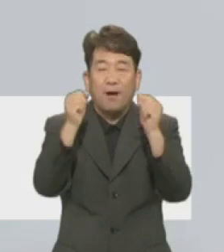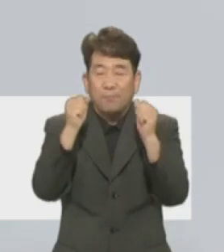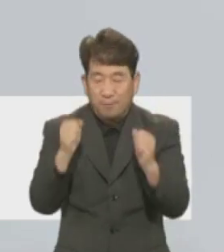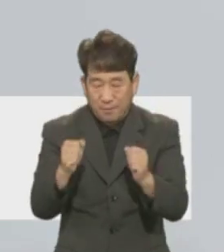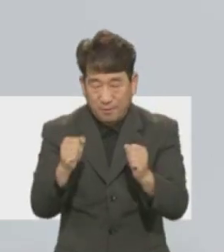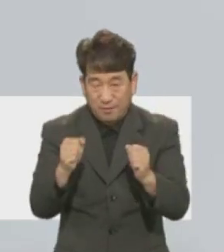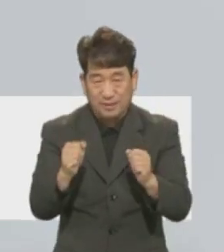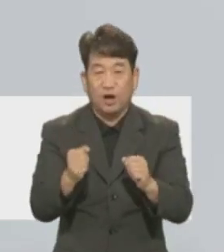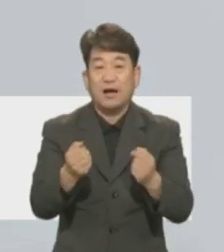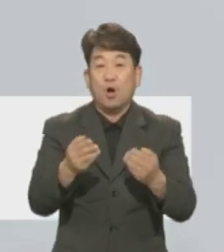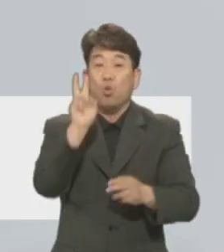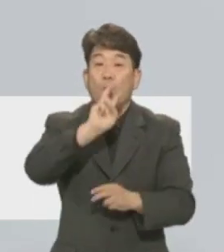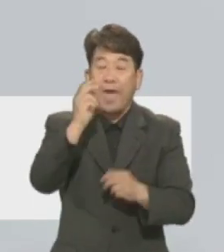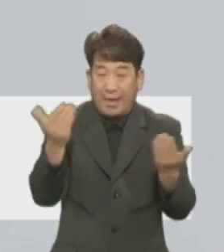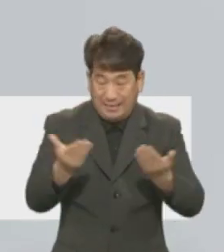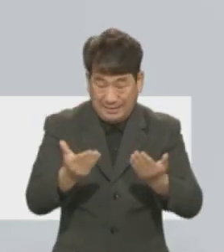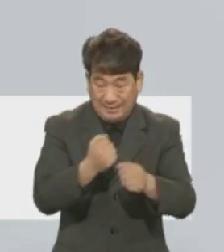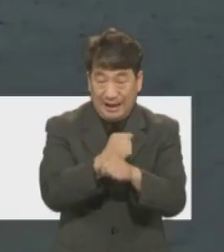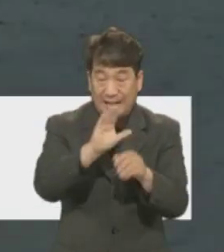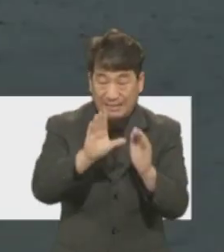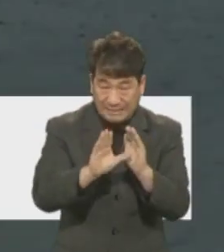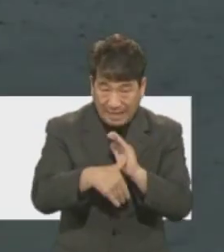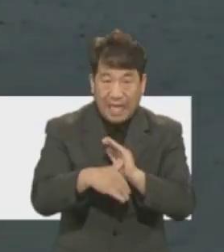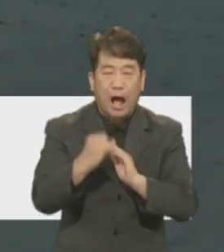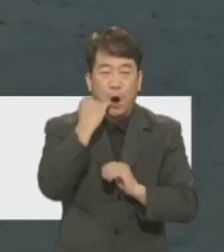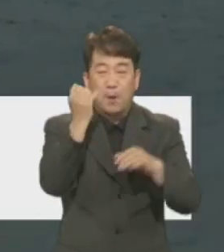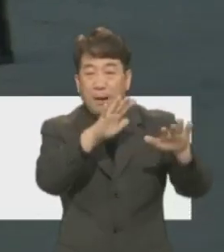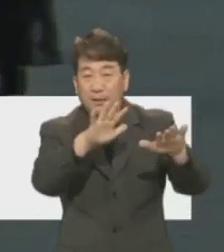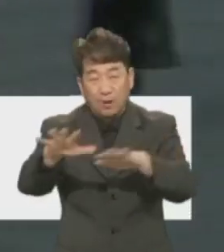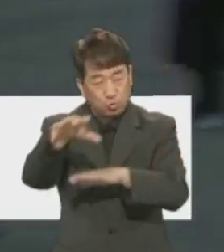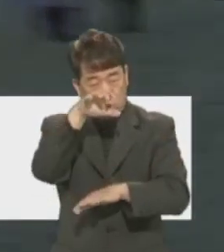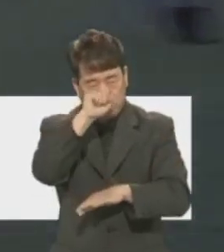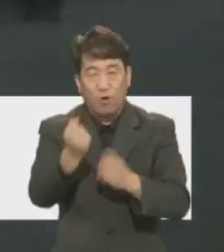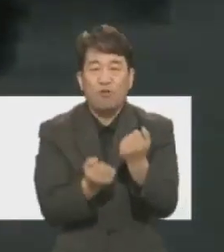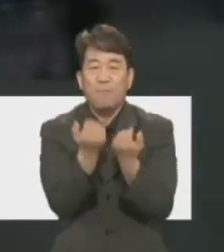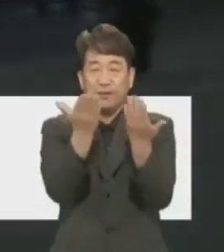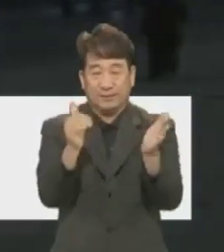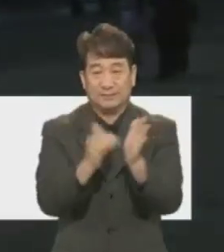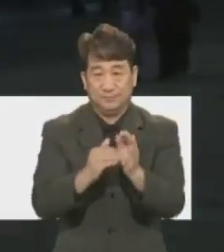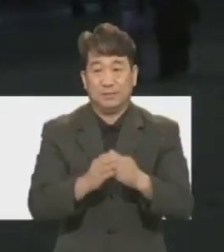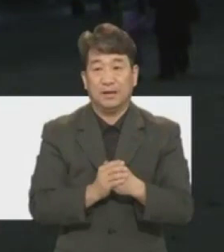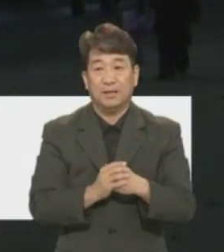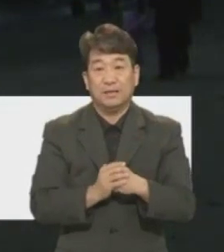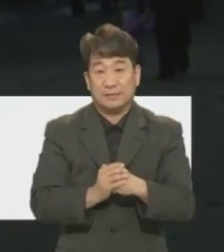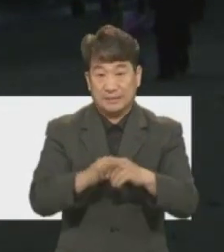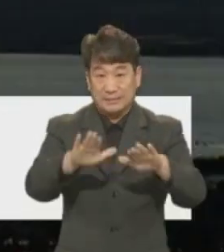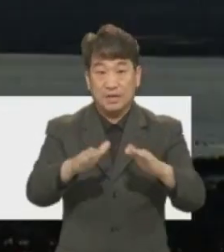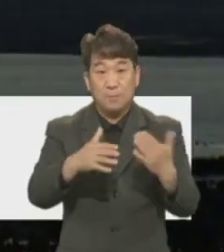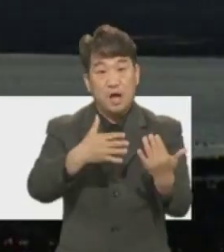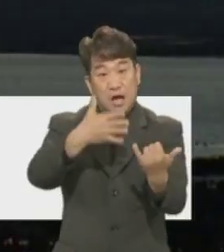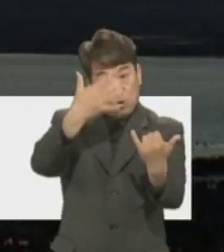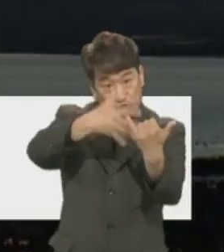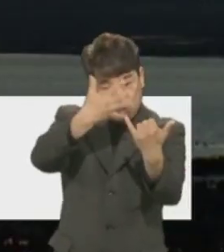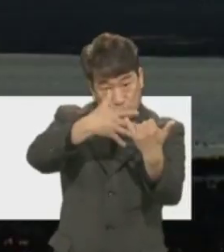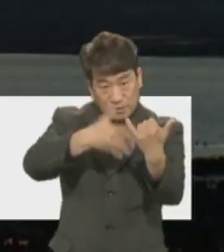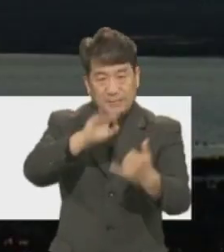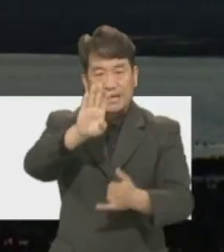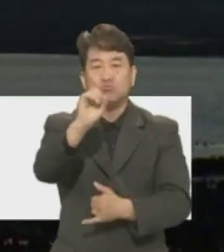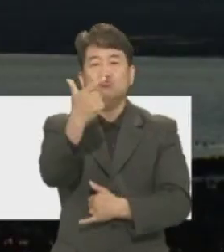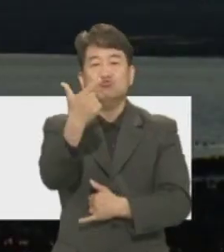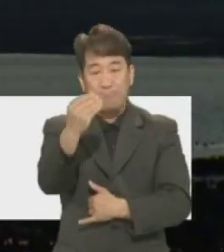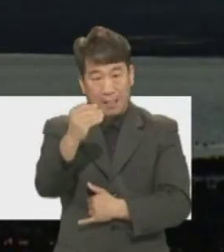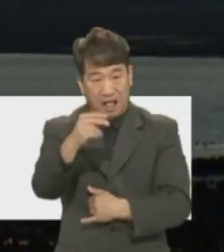했다면서 당진을 바다 여행지로 추천한다고 말했습니다이 영상은 오늘 현재 조회수 46만 회를 기록